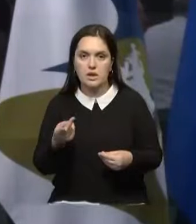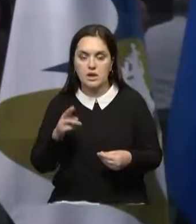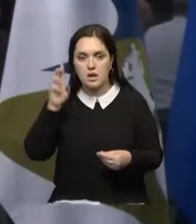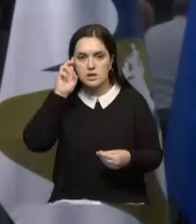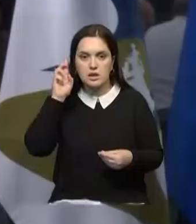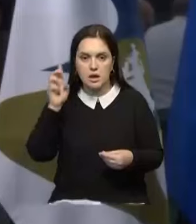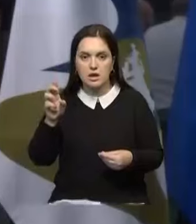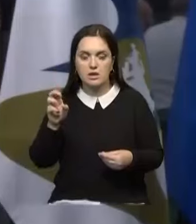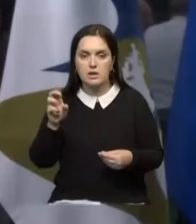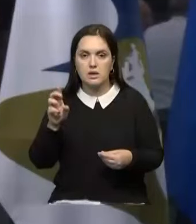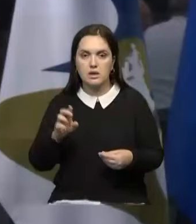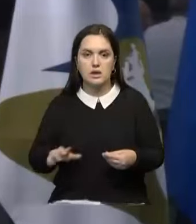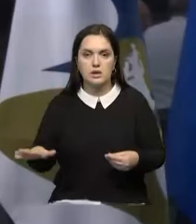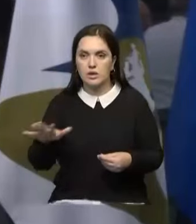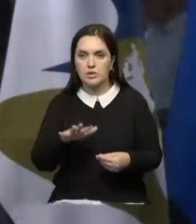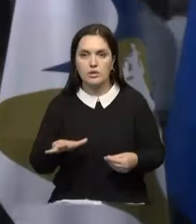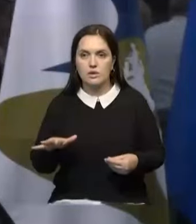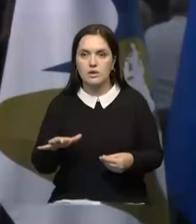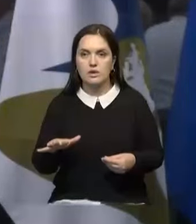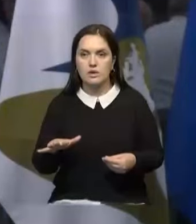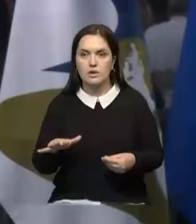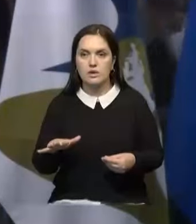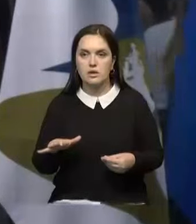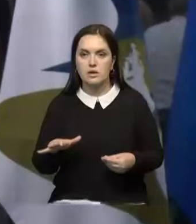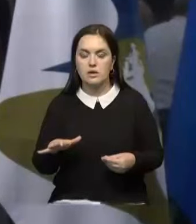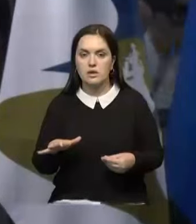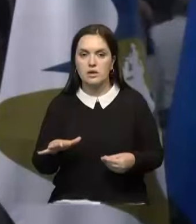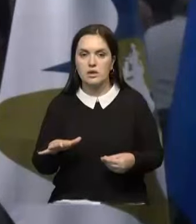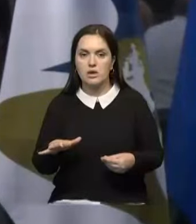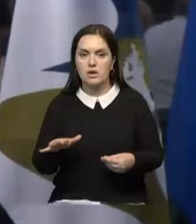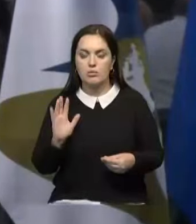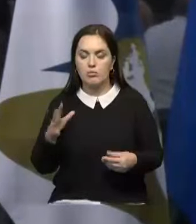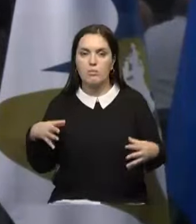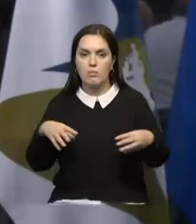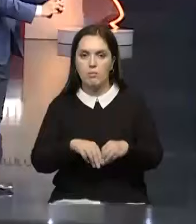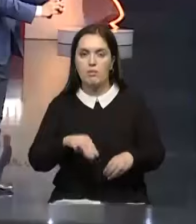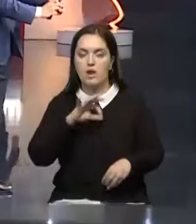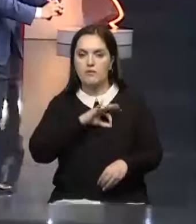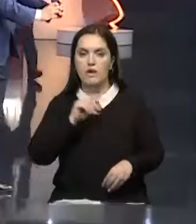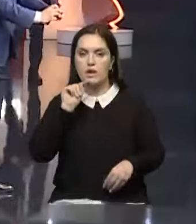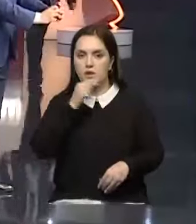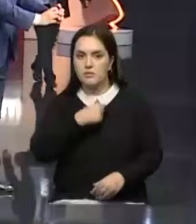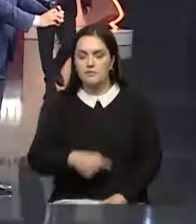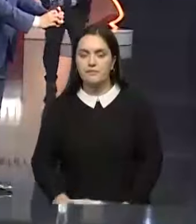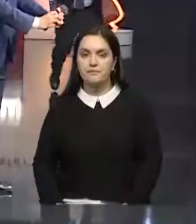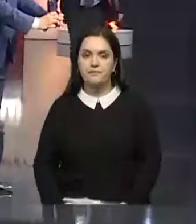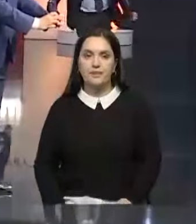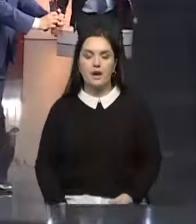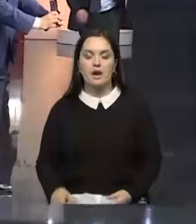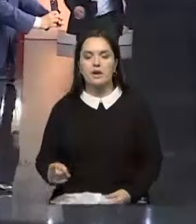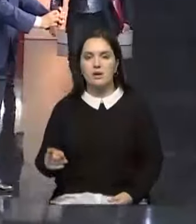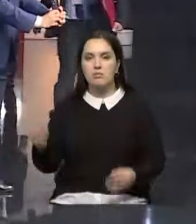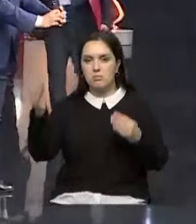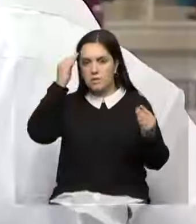стран региона и позволяет получить мультипликативный эффект для экономики. Эксперты сходятся во мнении,